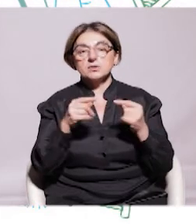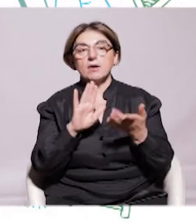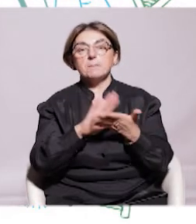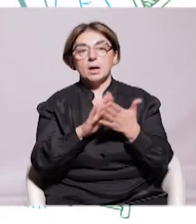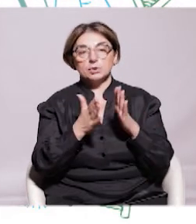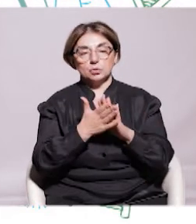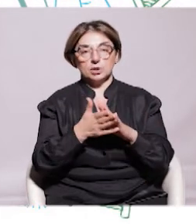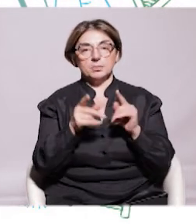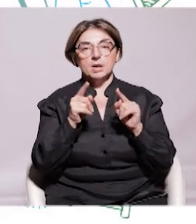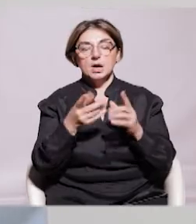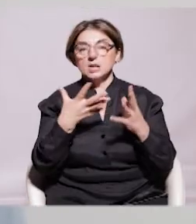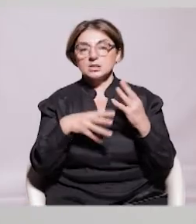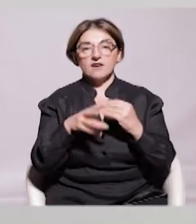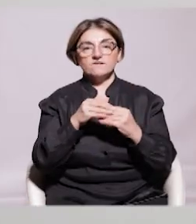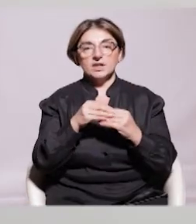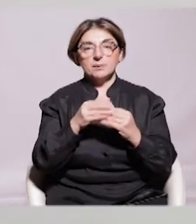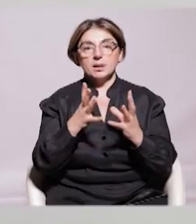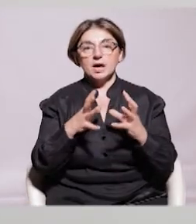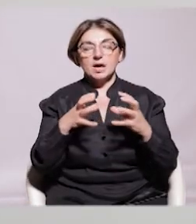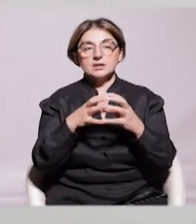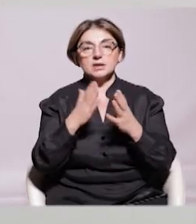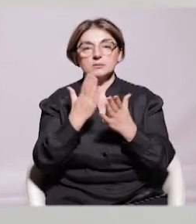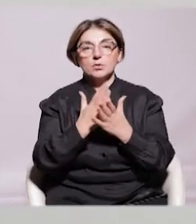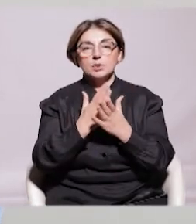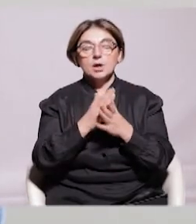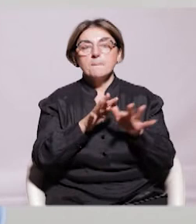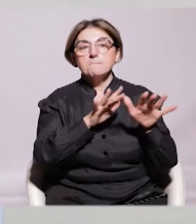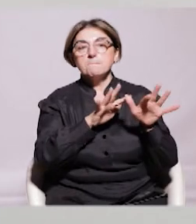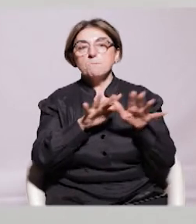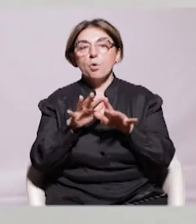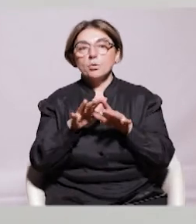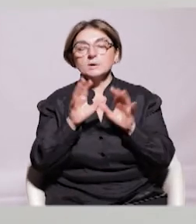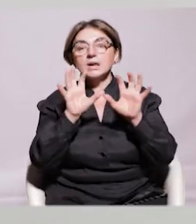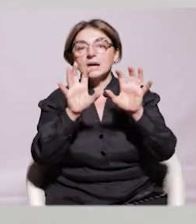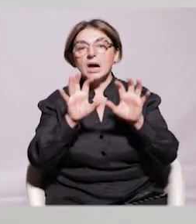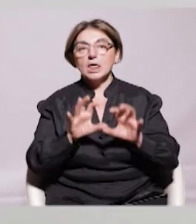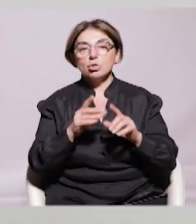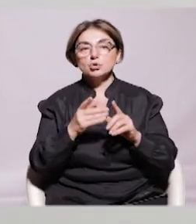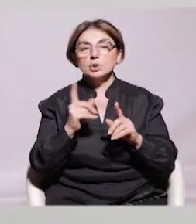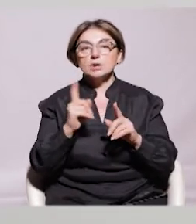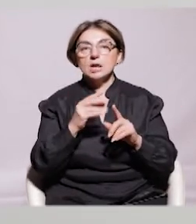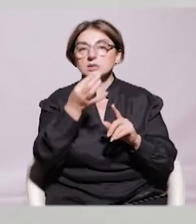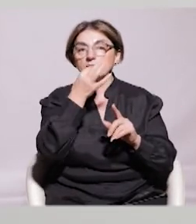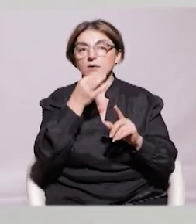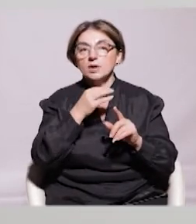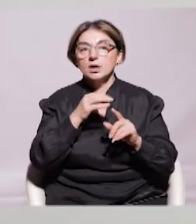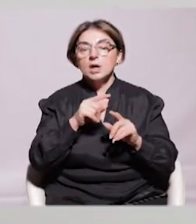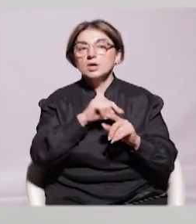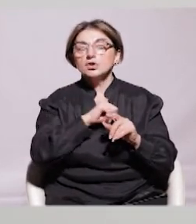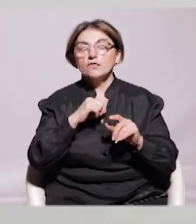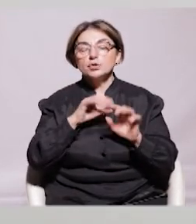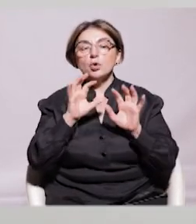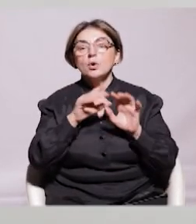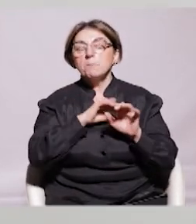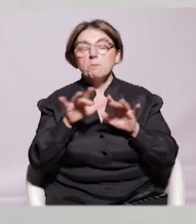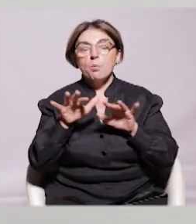სხვა ფაქტორები, აი ეს ყველაფერი ერთად თავმოყრილია მოქმედ მასათა კანონში. ანუ რას გვეუბნება მოქმედ